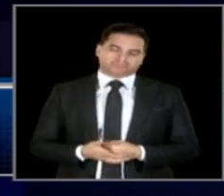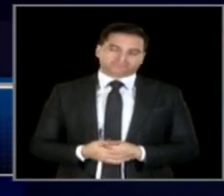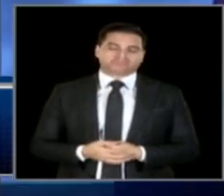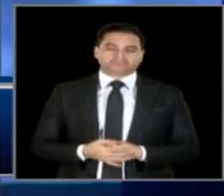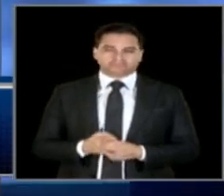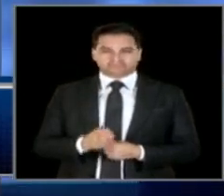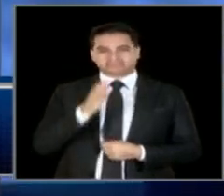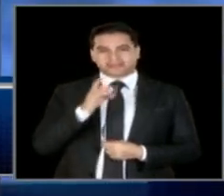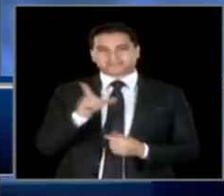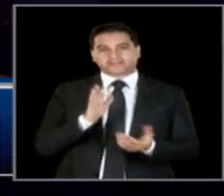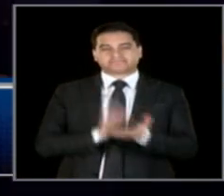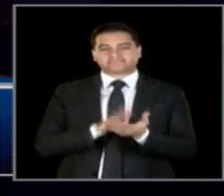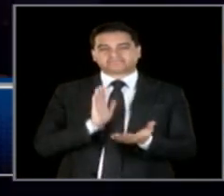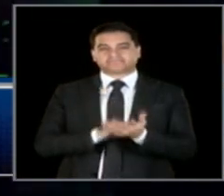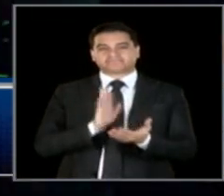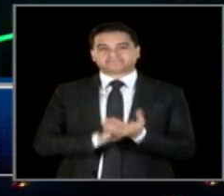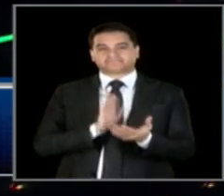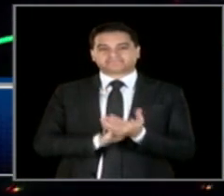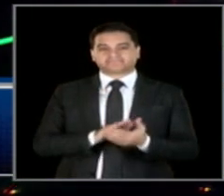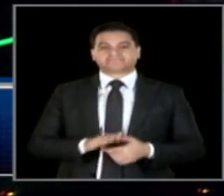315. إجابة صحيحة.